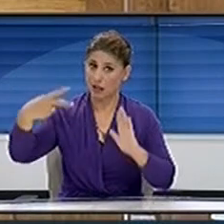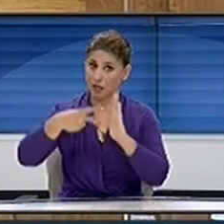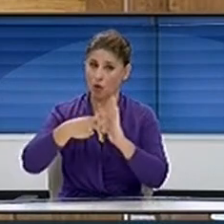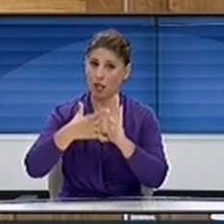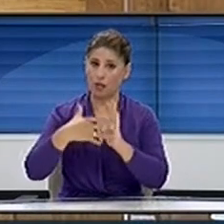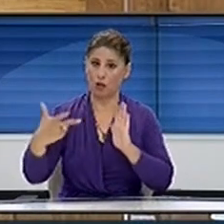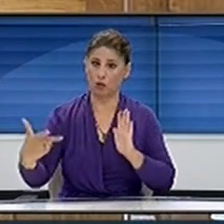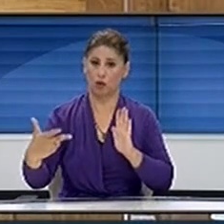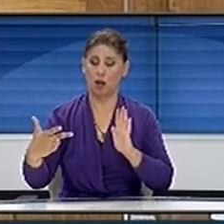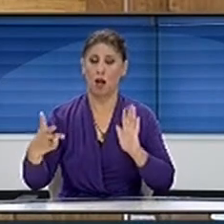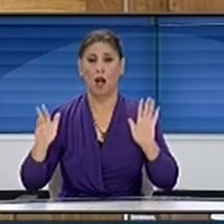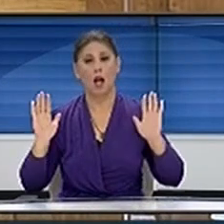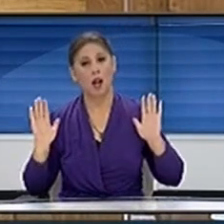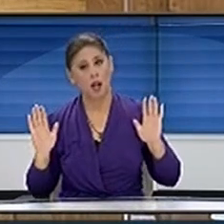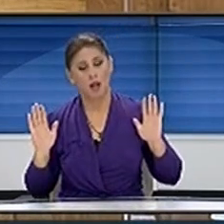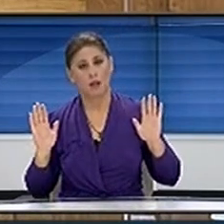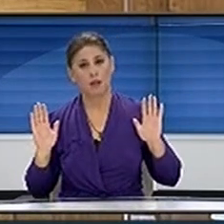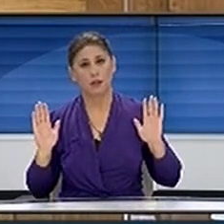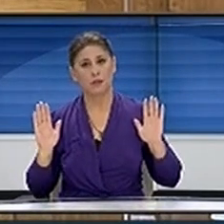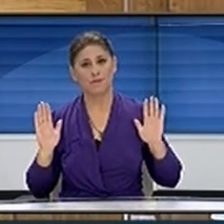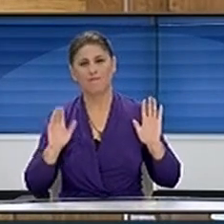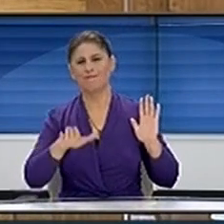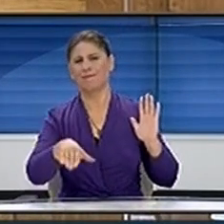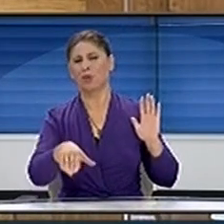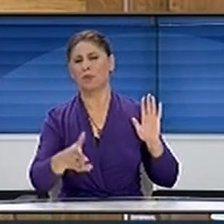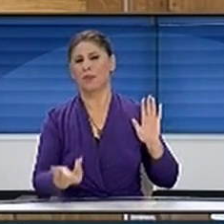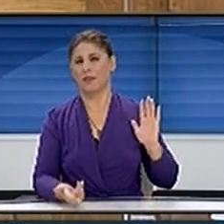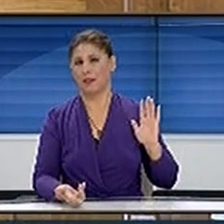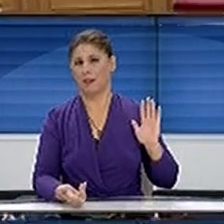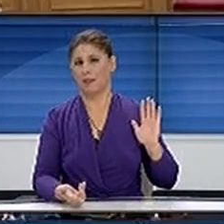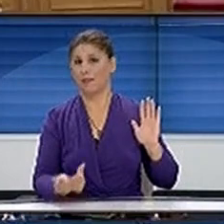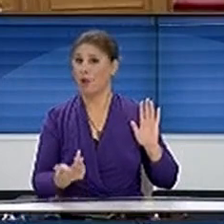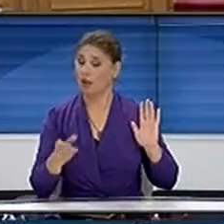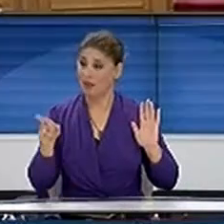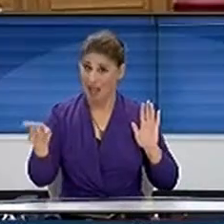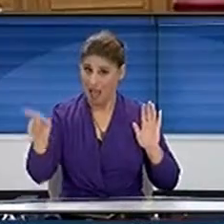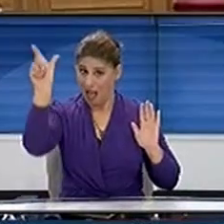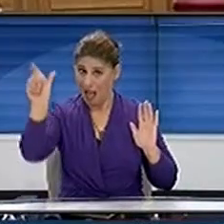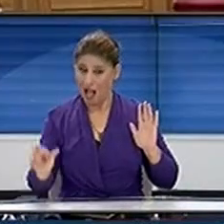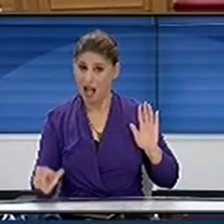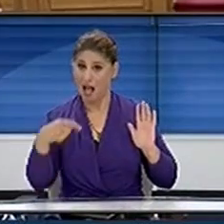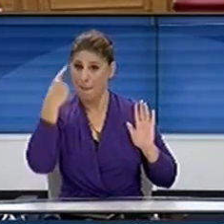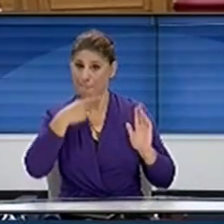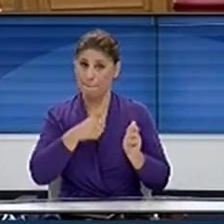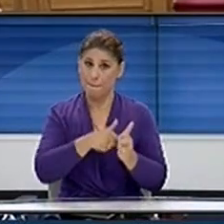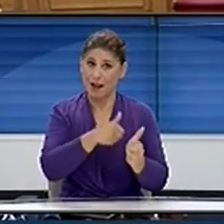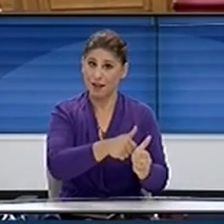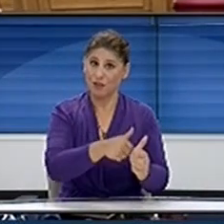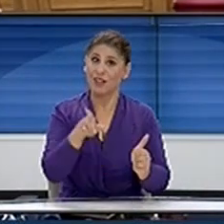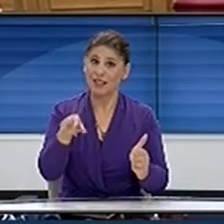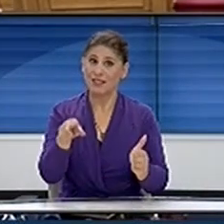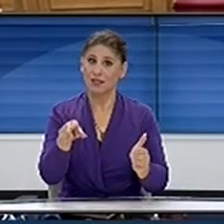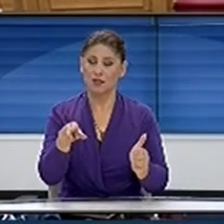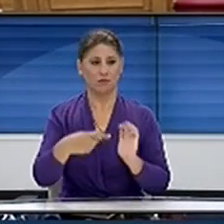2018. Όμως υποτιμήθηκε το γεγονός ότι η παρακολούθηση αυτή αφορούσε